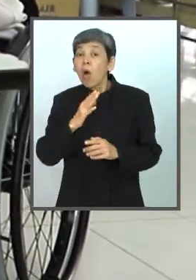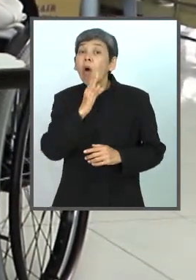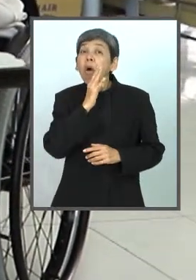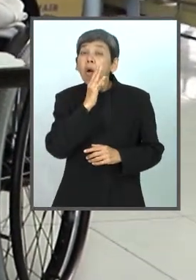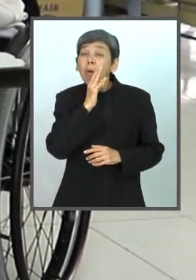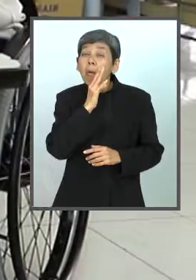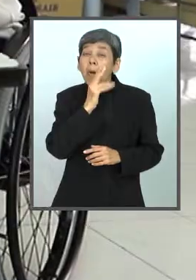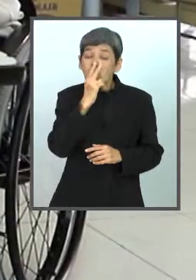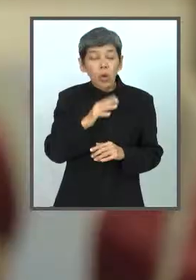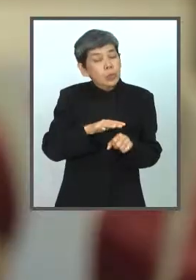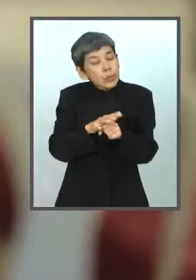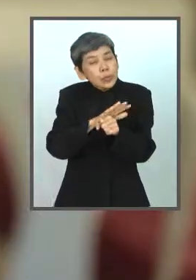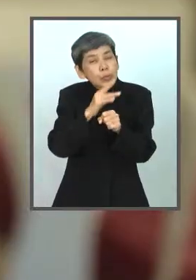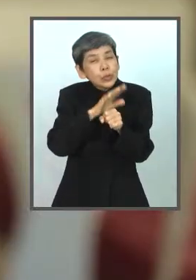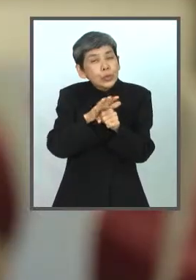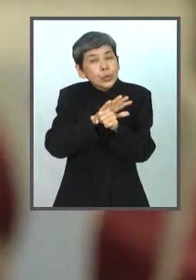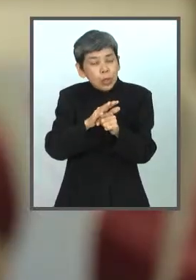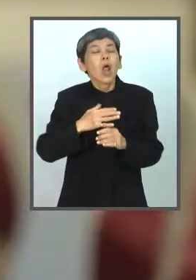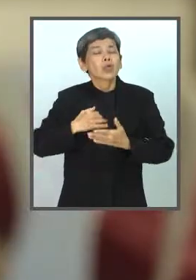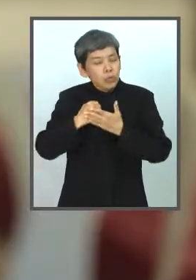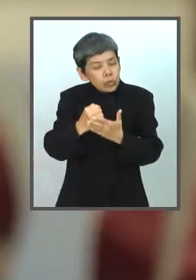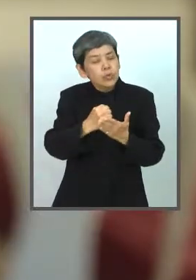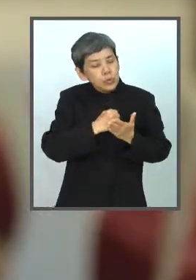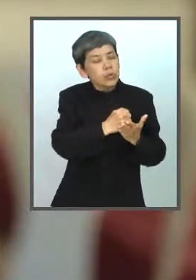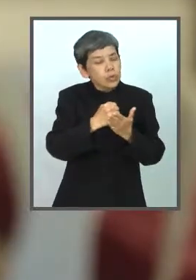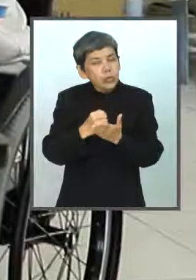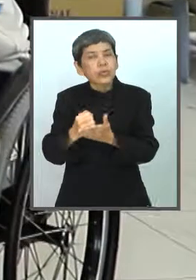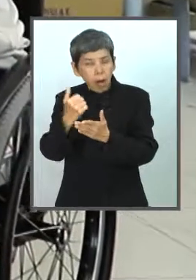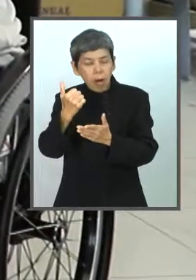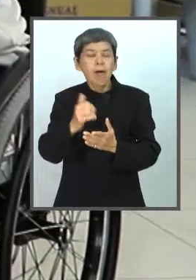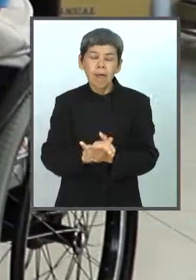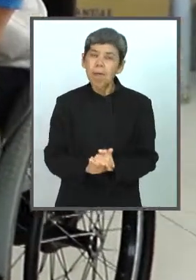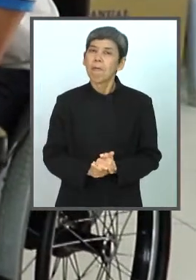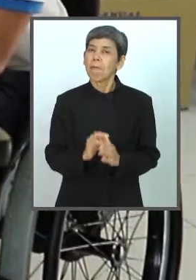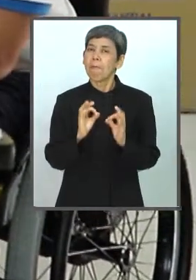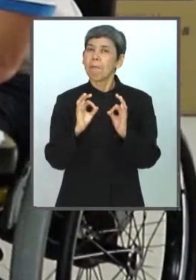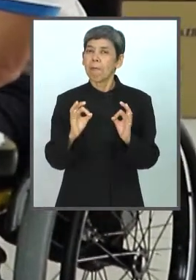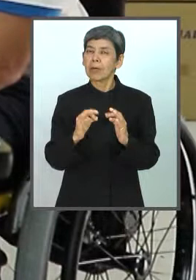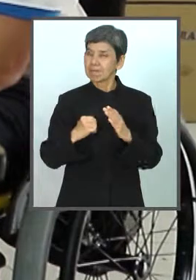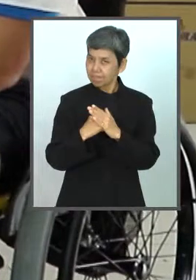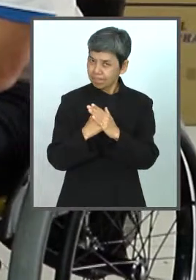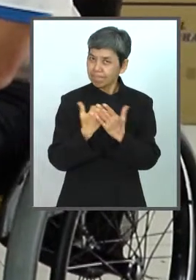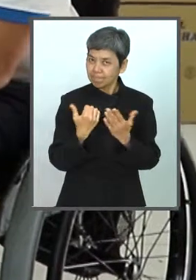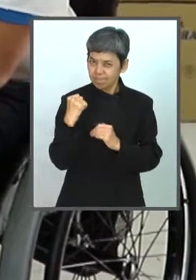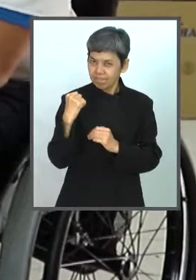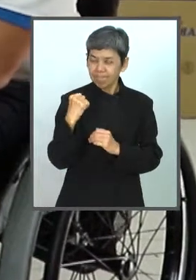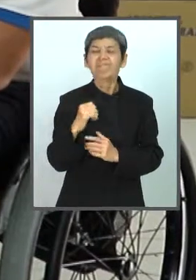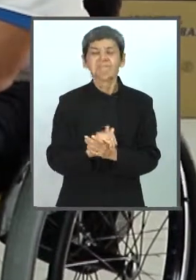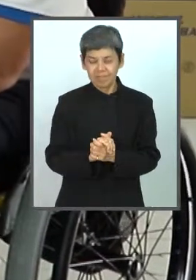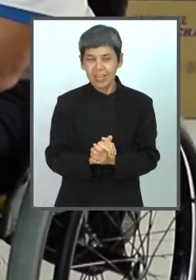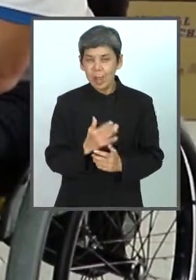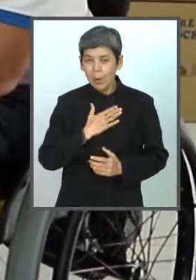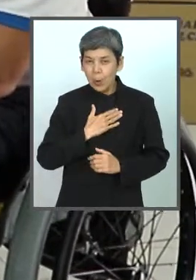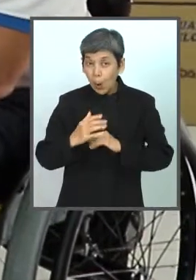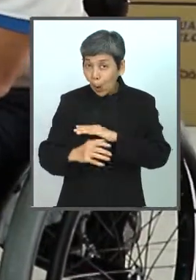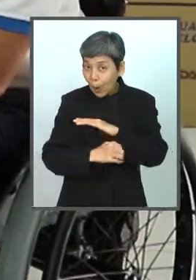ามันไม่หนัก ก็ถือว่าเป็นการช่วยเหลือกันไปเนาะ การช่วยเหลือ ครับโอเคฮะสู้ๆครับพี ่เป็ นกำลังใจให้เดี๋ยวผมอาจจะ